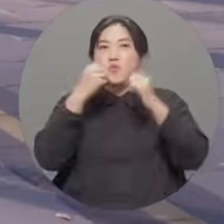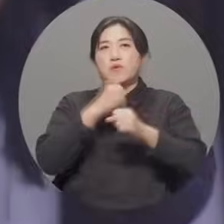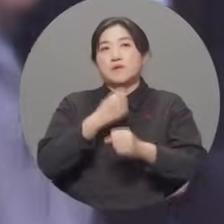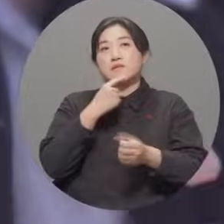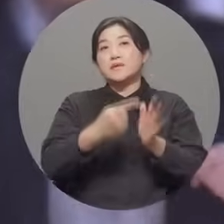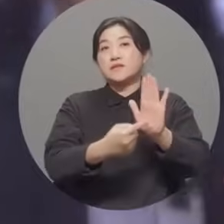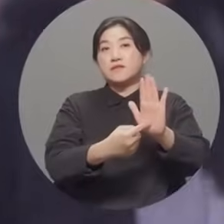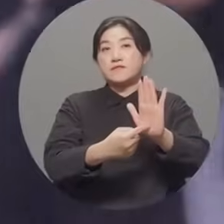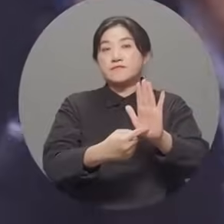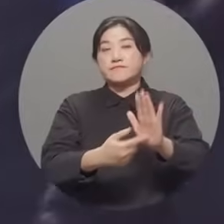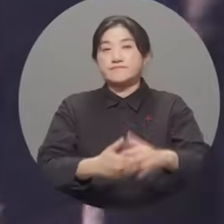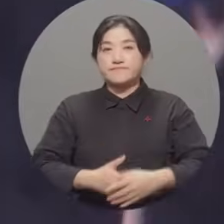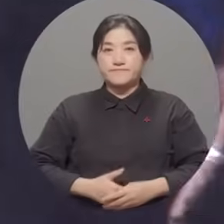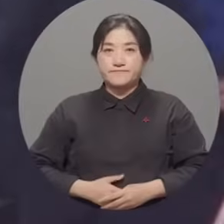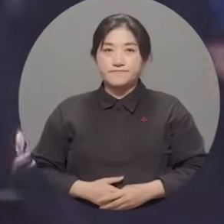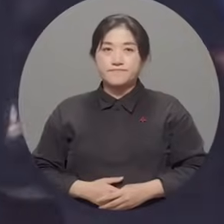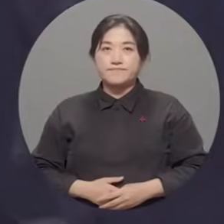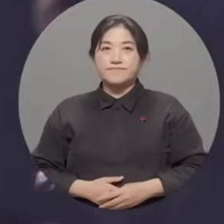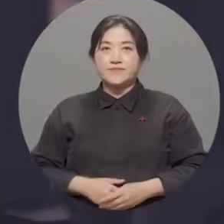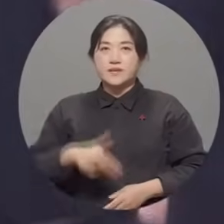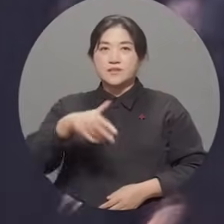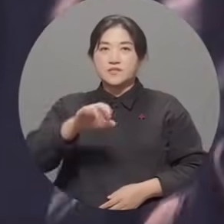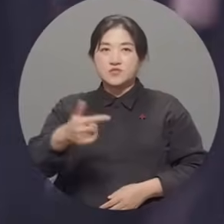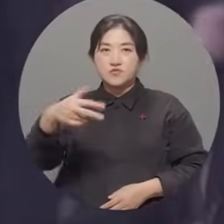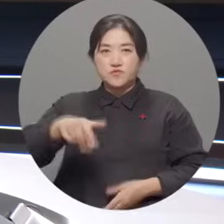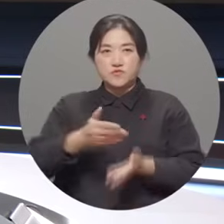밝혔습니다. MBC 뉴스 지은수입니다.